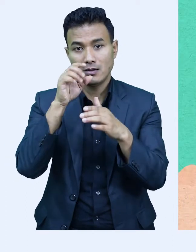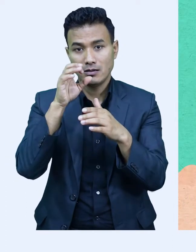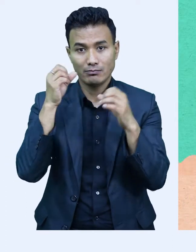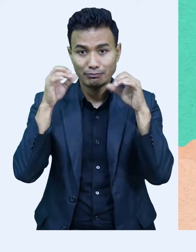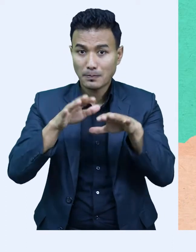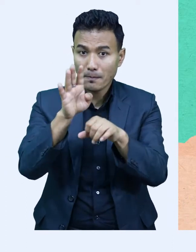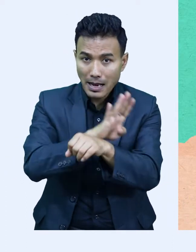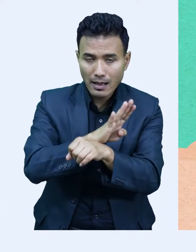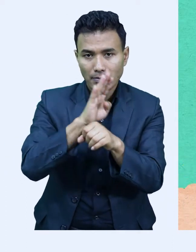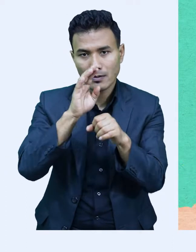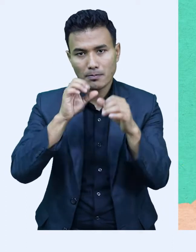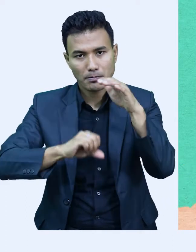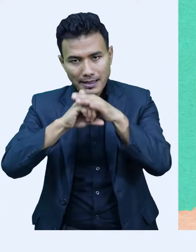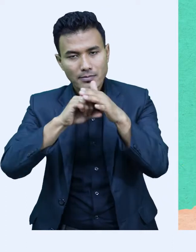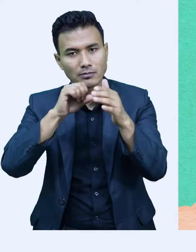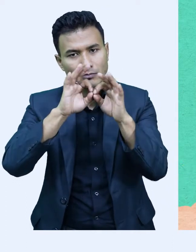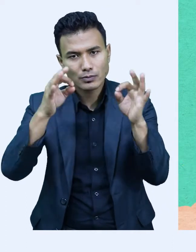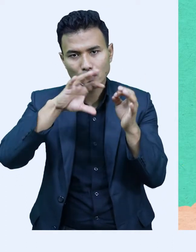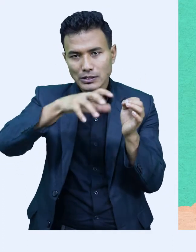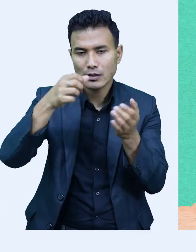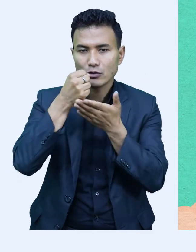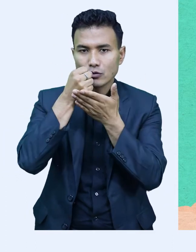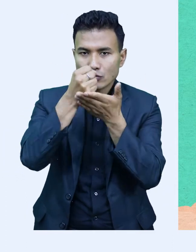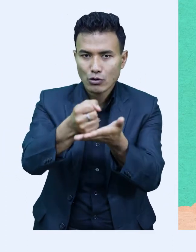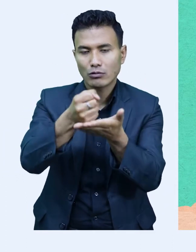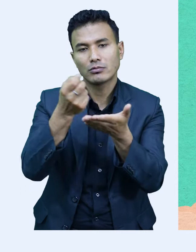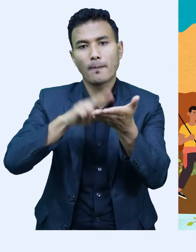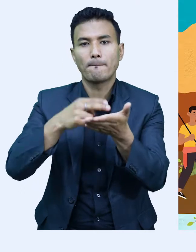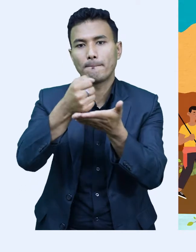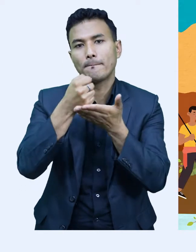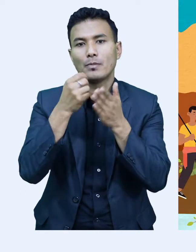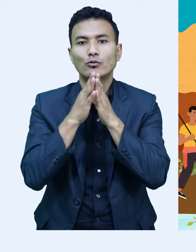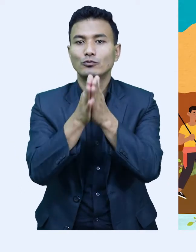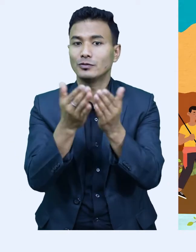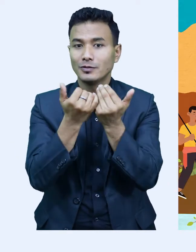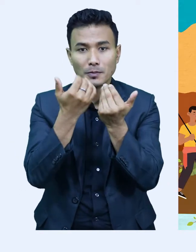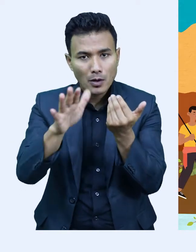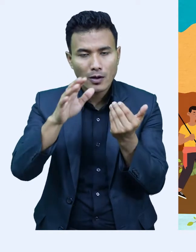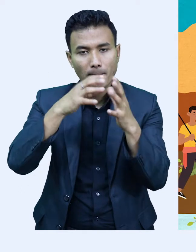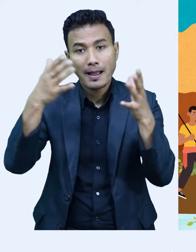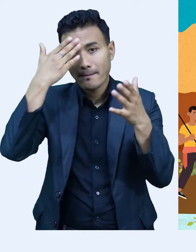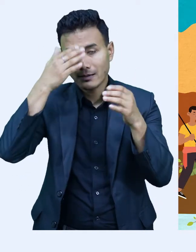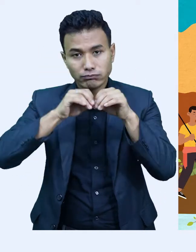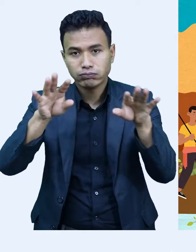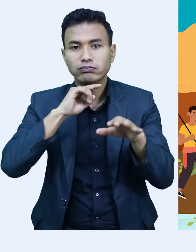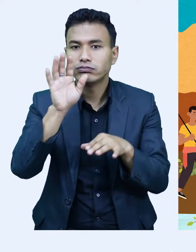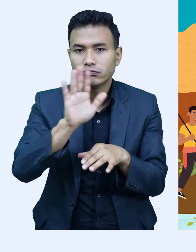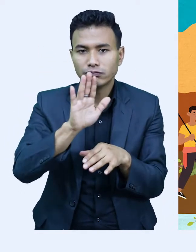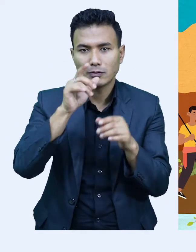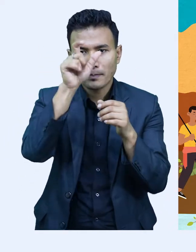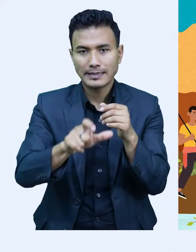बारेमा सुरक्षा निकाय र स्थानीय तहलाई जानकारी दिई थप सहयोगको लागि पहल गर्यौं। बाढी गइसकेपछि पनि हामीले महामारी फैलन